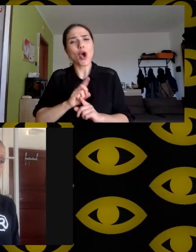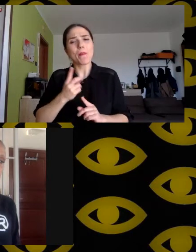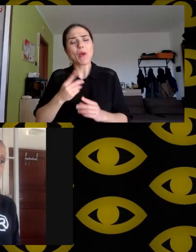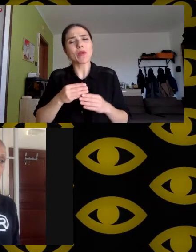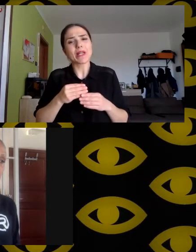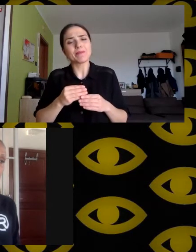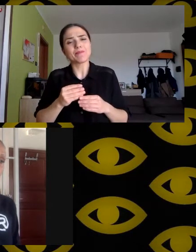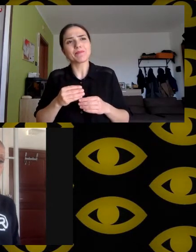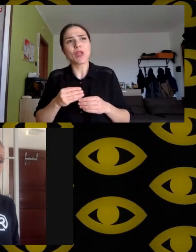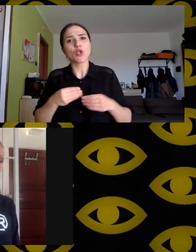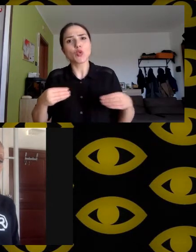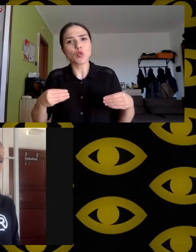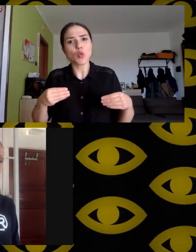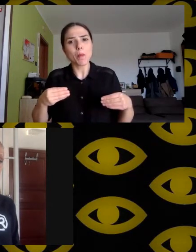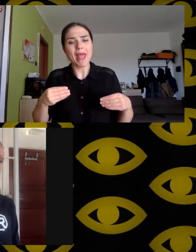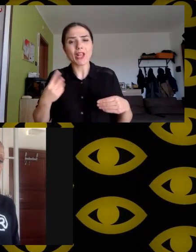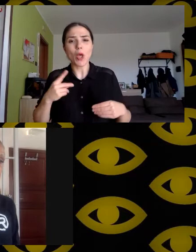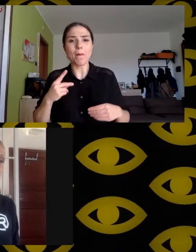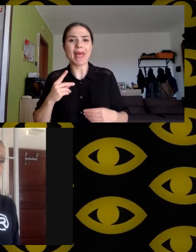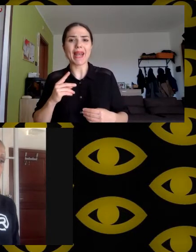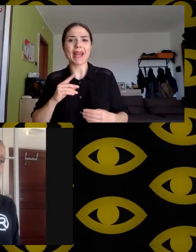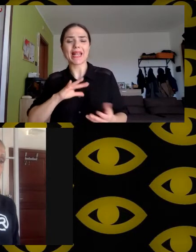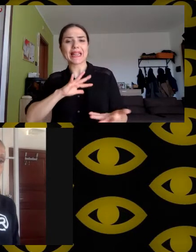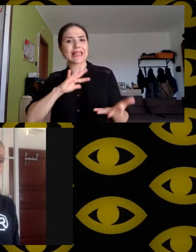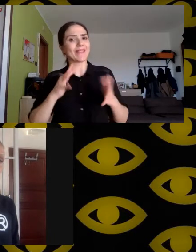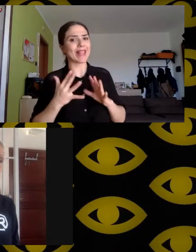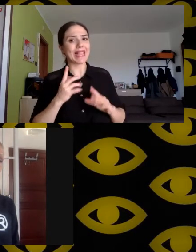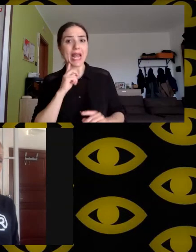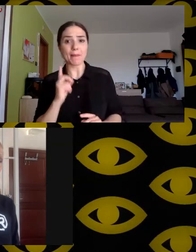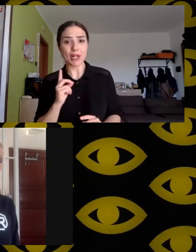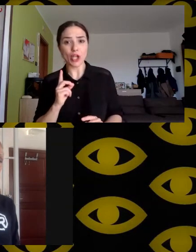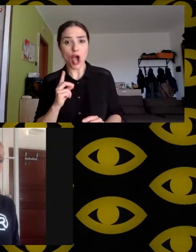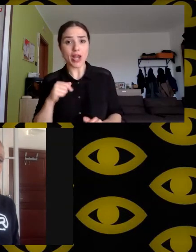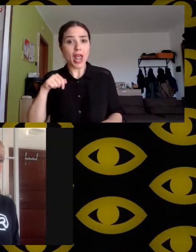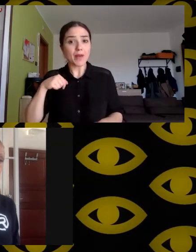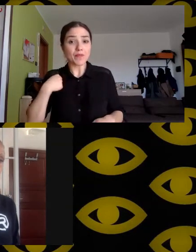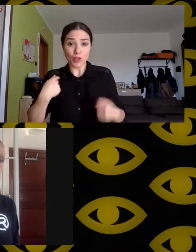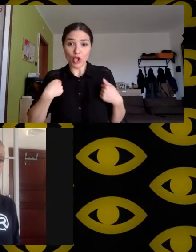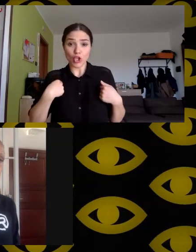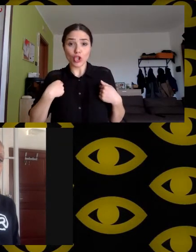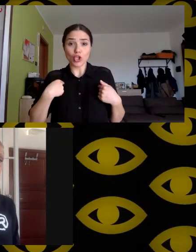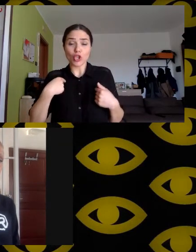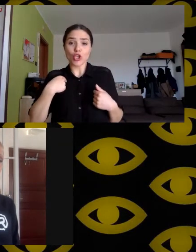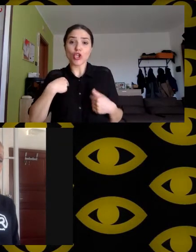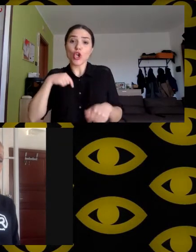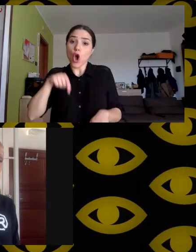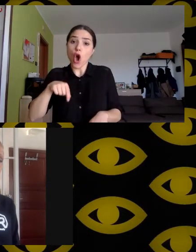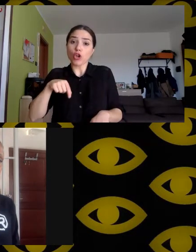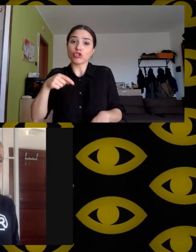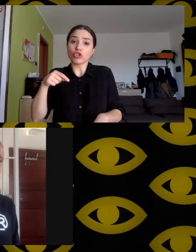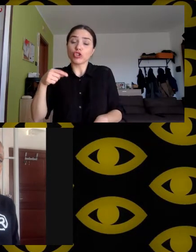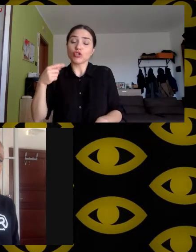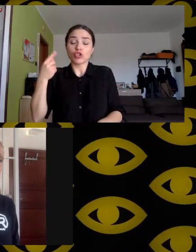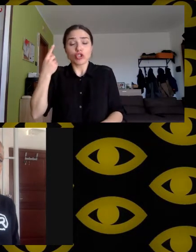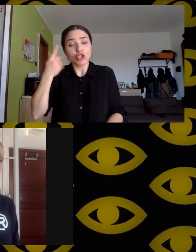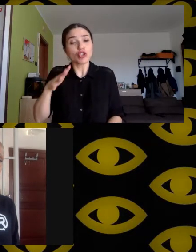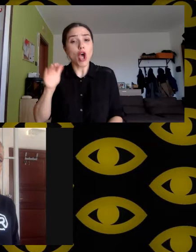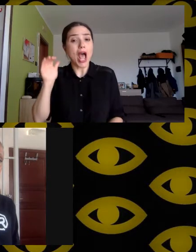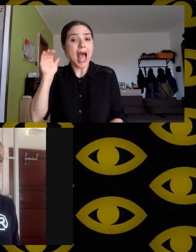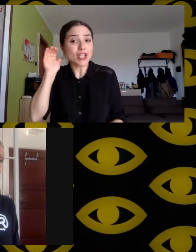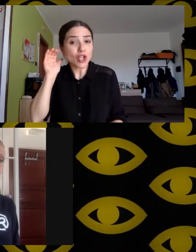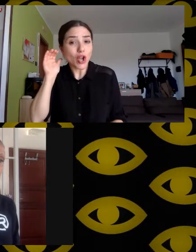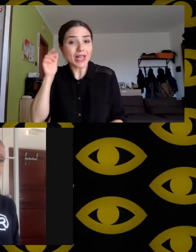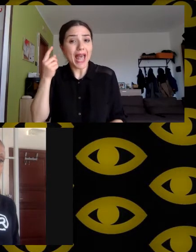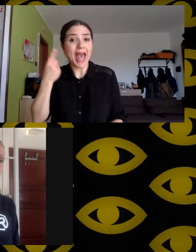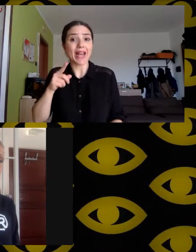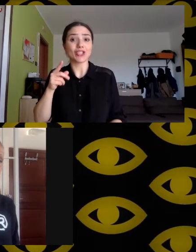persona migliore. Io oggi so ascoltare, io oggi so vedere con gli occhi del cuore. Prima ero una persona talmente